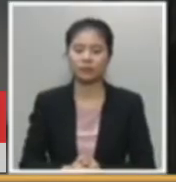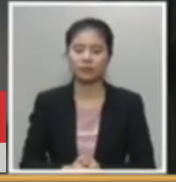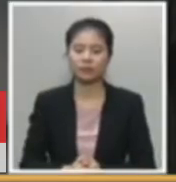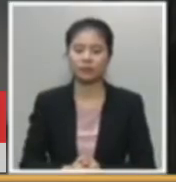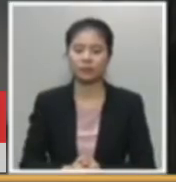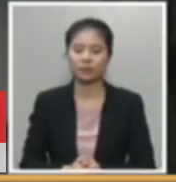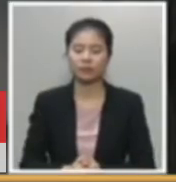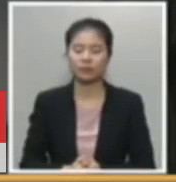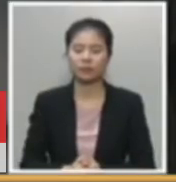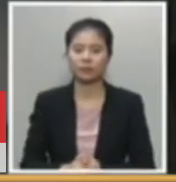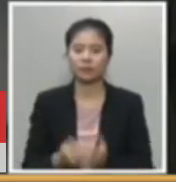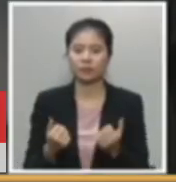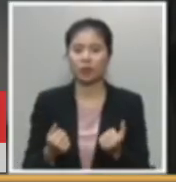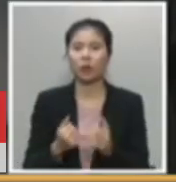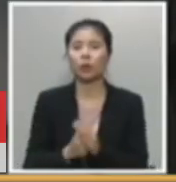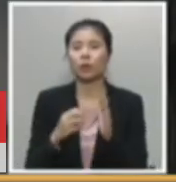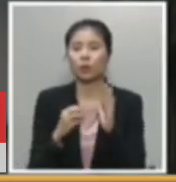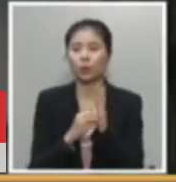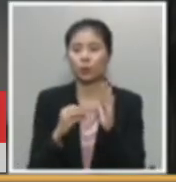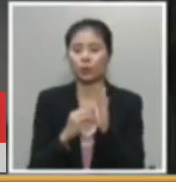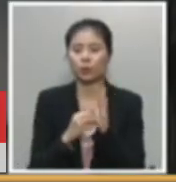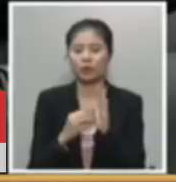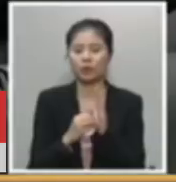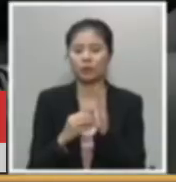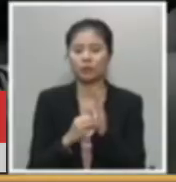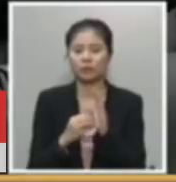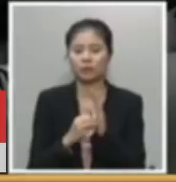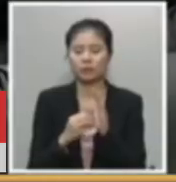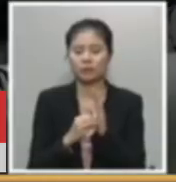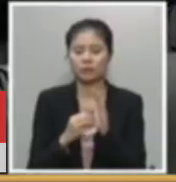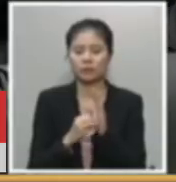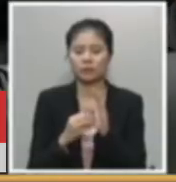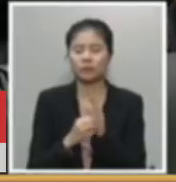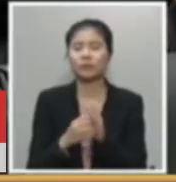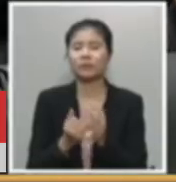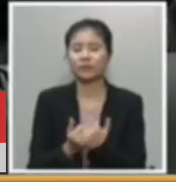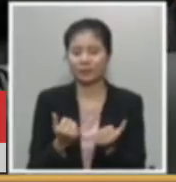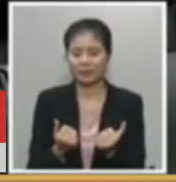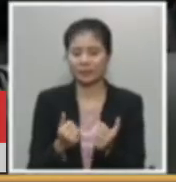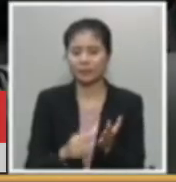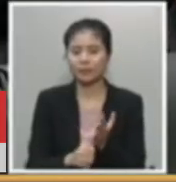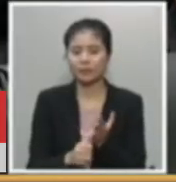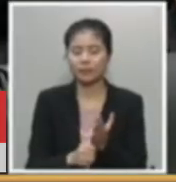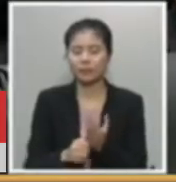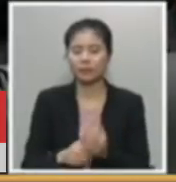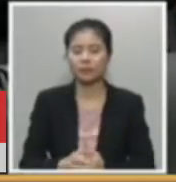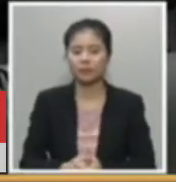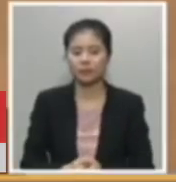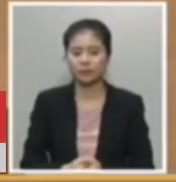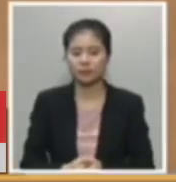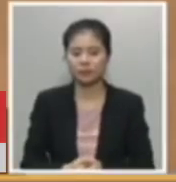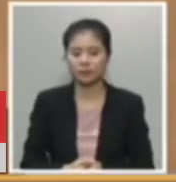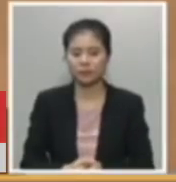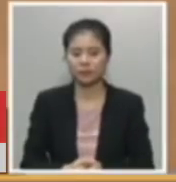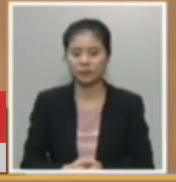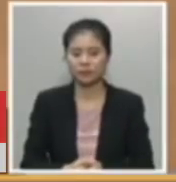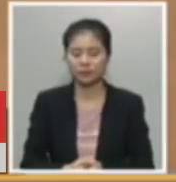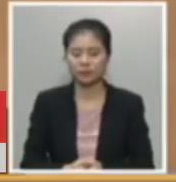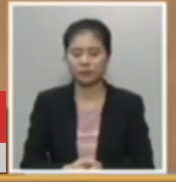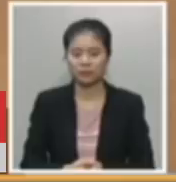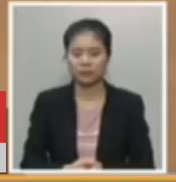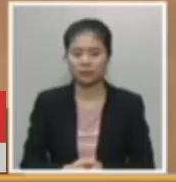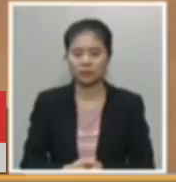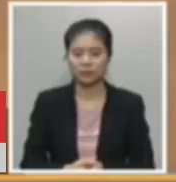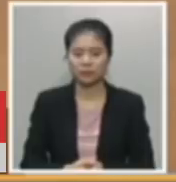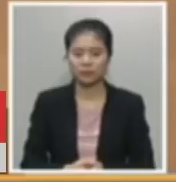กรุงเทพมหานครเนี่ยนะครับผมยกเราจะส่งให้ท่านไปจัดการครับ ท่านยุทธพงศ์ครับขออนุญาตไม่ได้ขัดจังหวะนะครับแต่ว่า